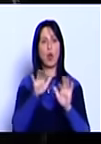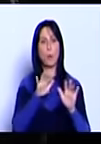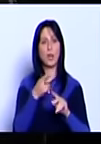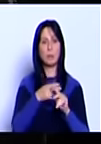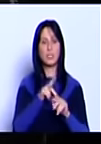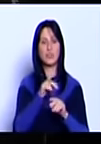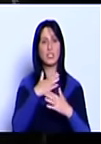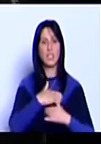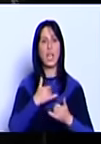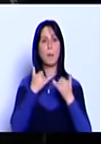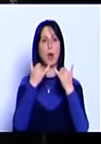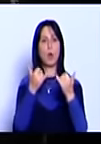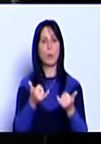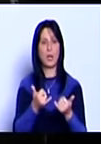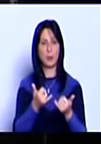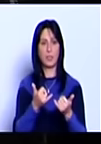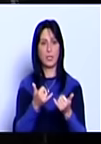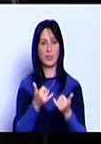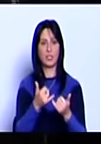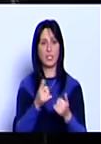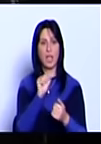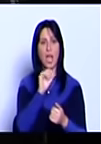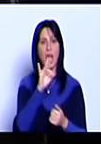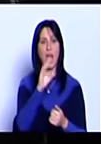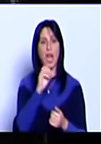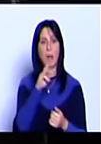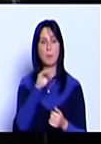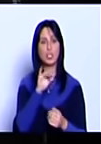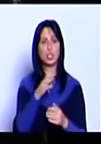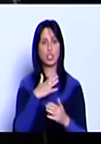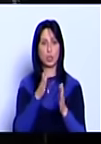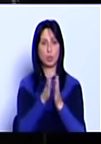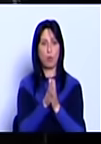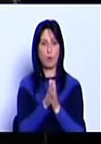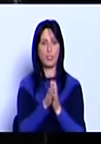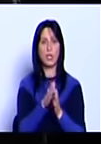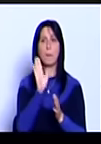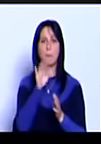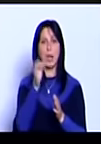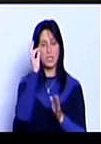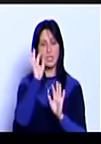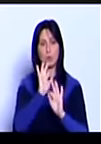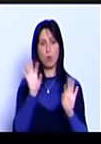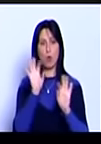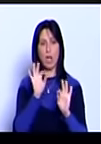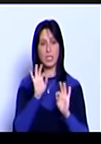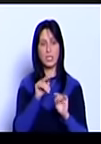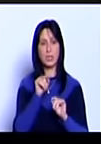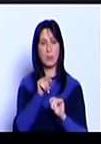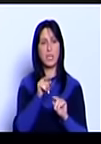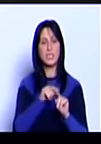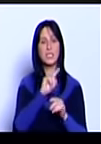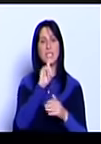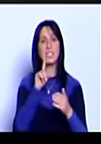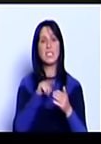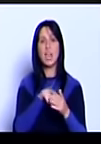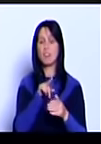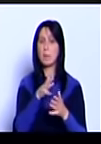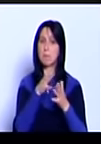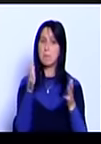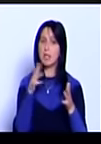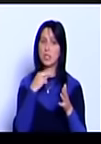რომ დააეკმაყოფილებინათ RMG-ს თხოვნა. მე მაინც არ ჩათვალა არის ერთი ეს ისეთ საკითხად რომ ამაზე უფრო